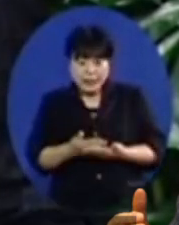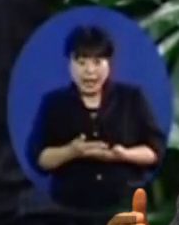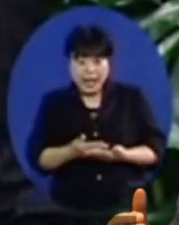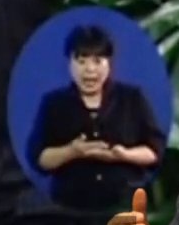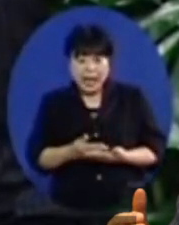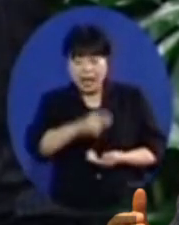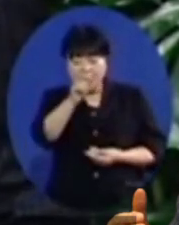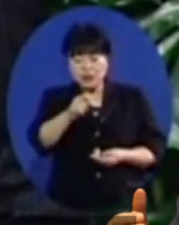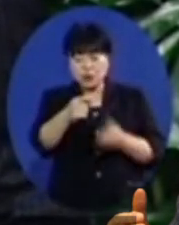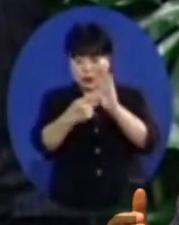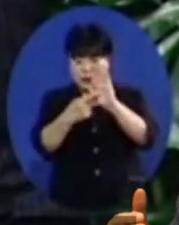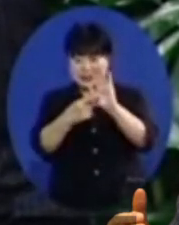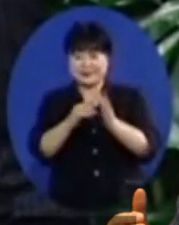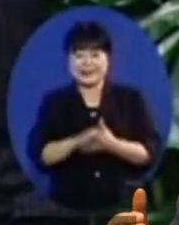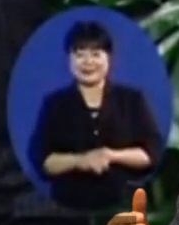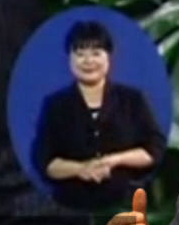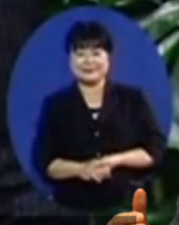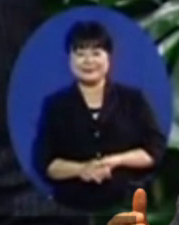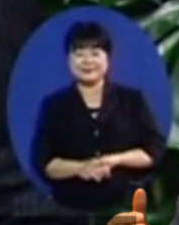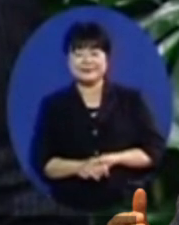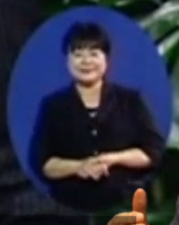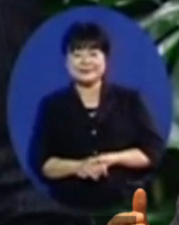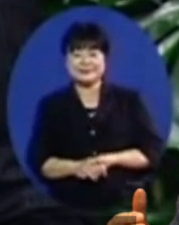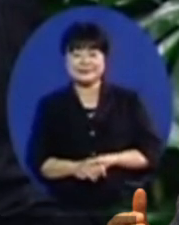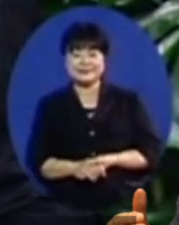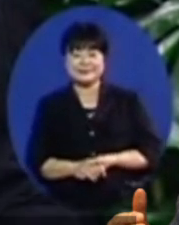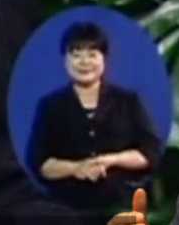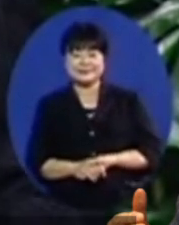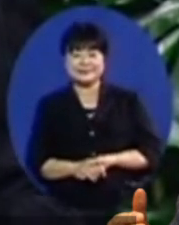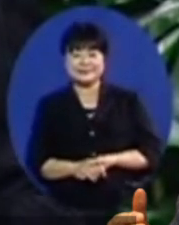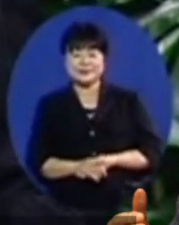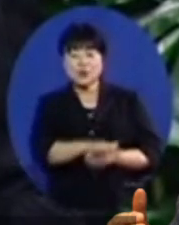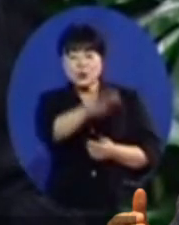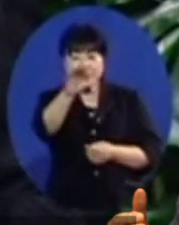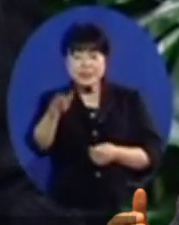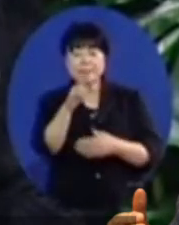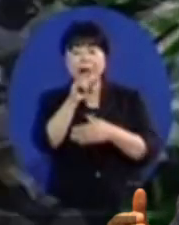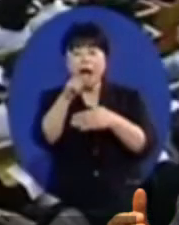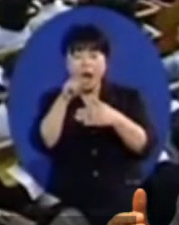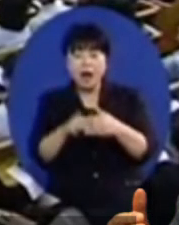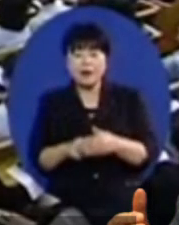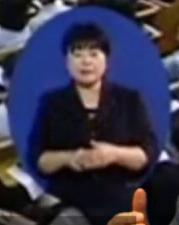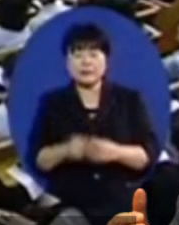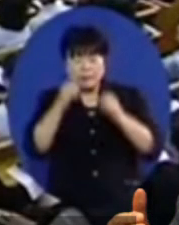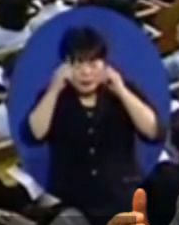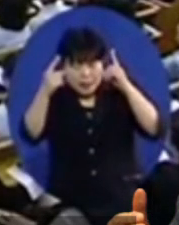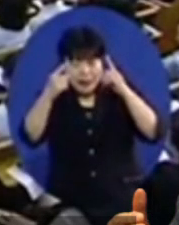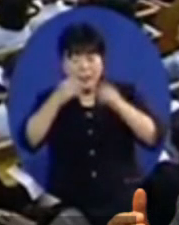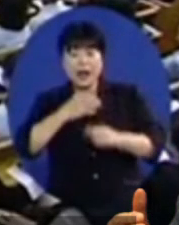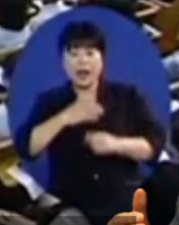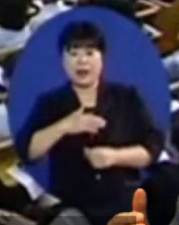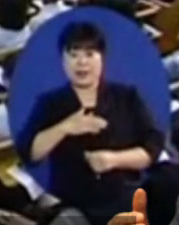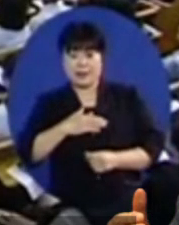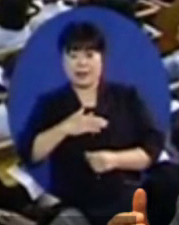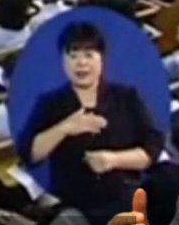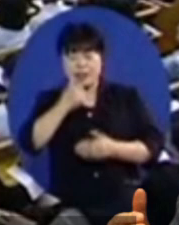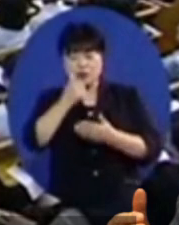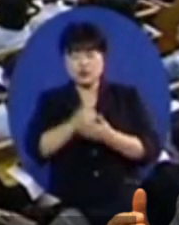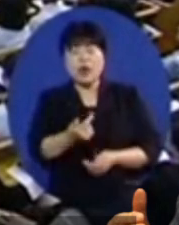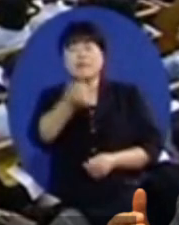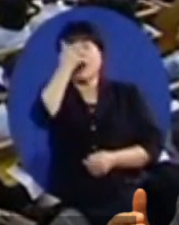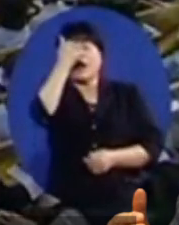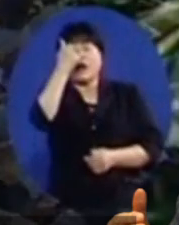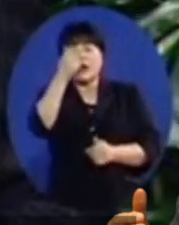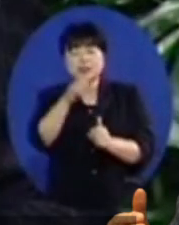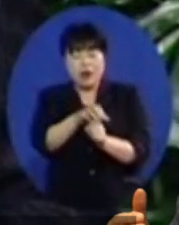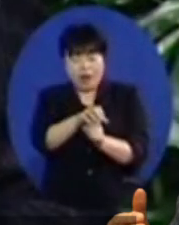성경은 우리에게 밝히 말씀하고 있는 것입니다. 우리 마음이 늘 깨달아 알아야 될 것은 죄책에서